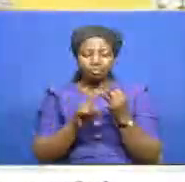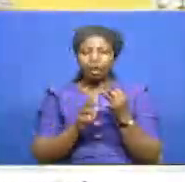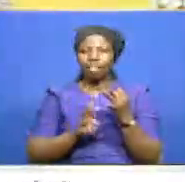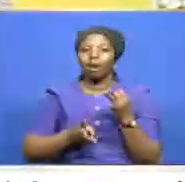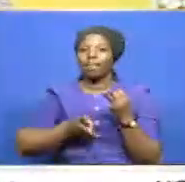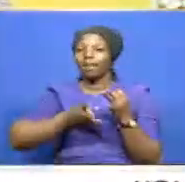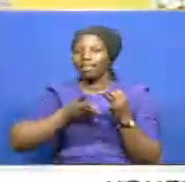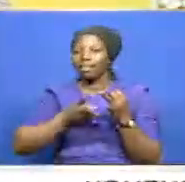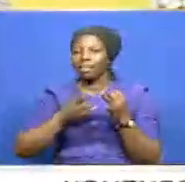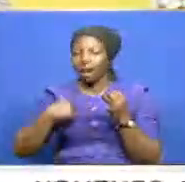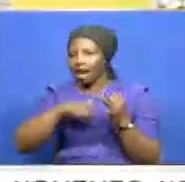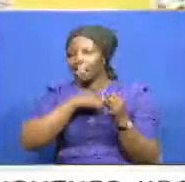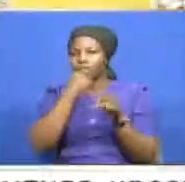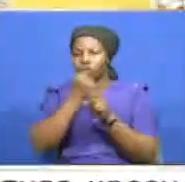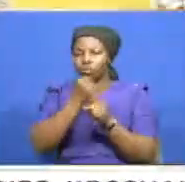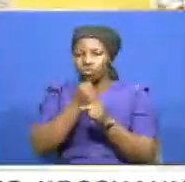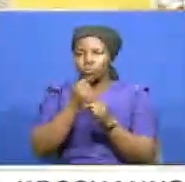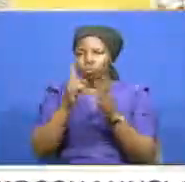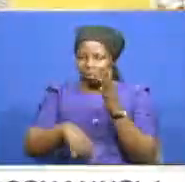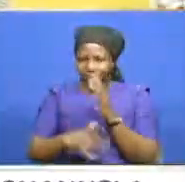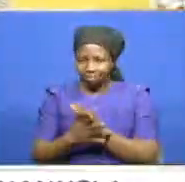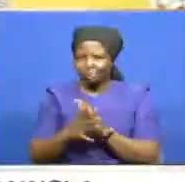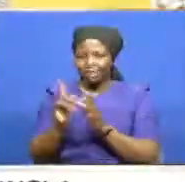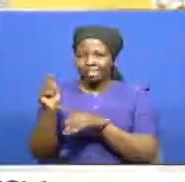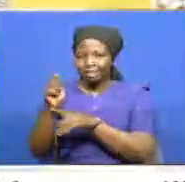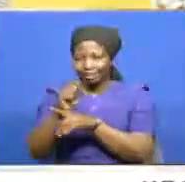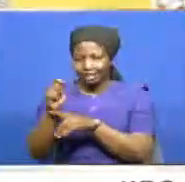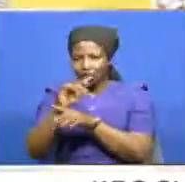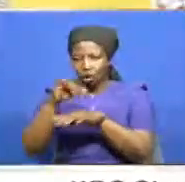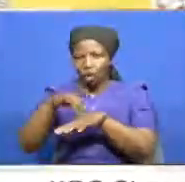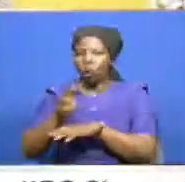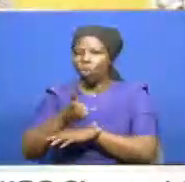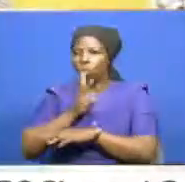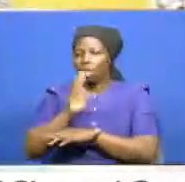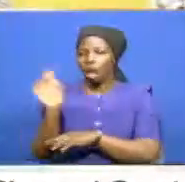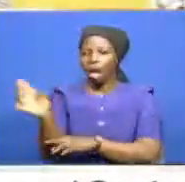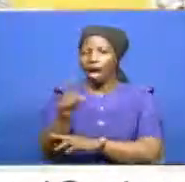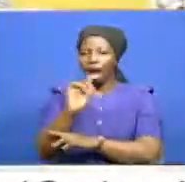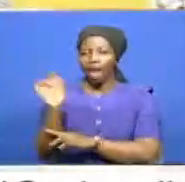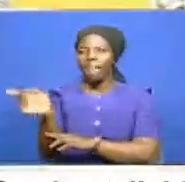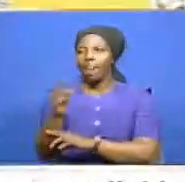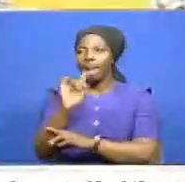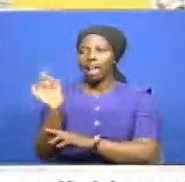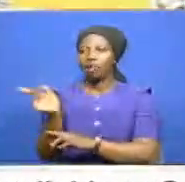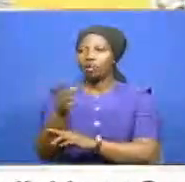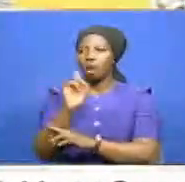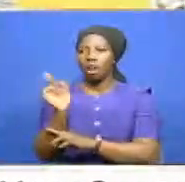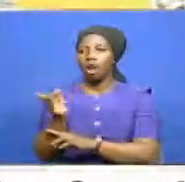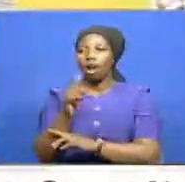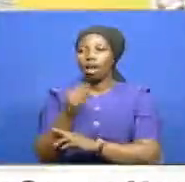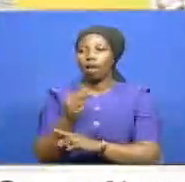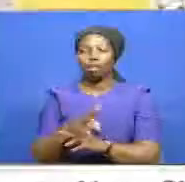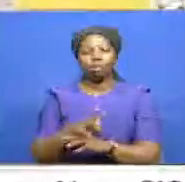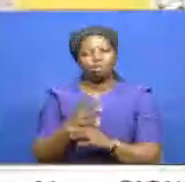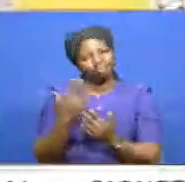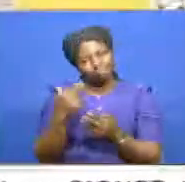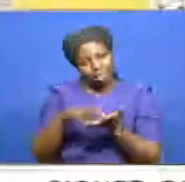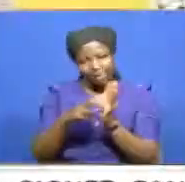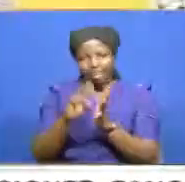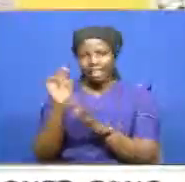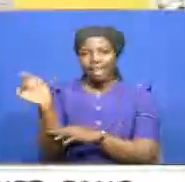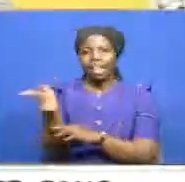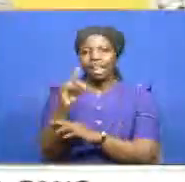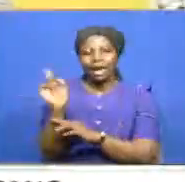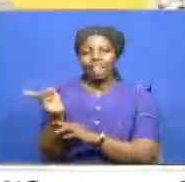pia tunafanya mafunzo ya mambo ya unyunyizaji maji mashamba, that is irrigation and drainage. Pia huwa